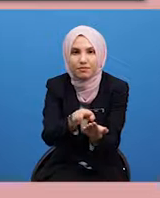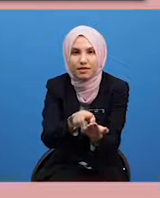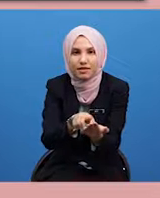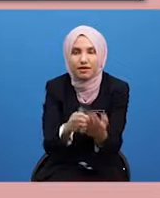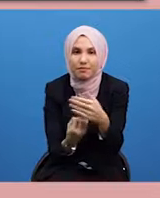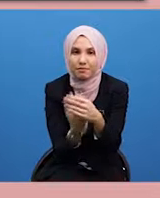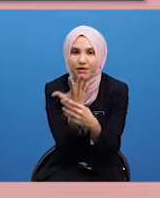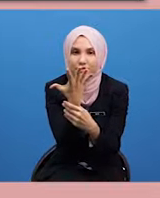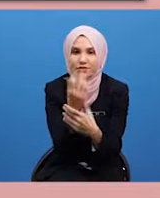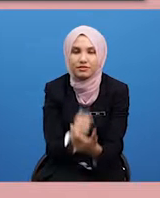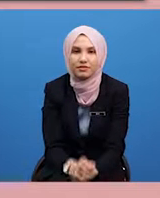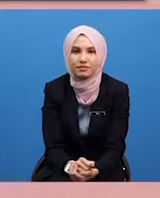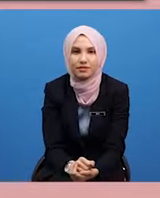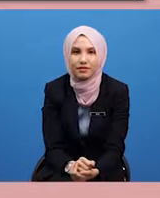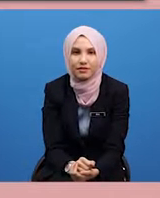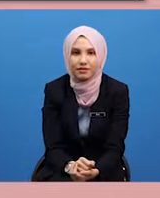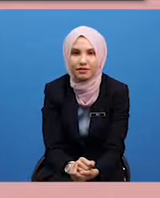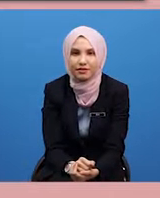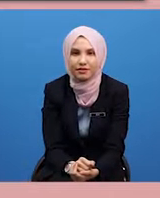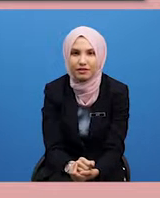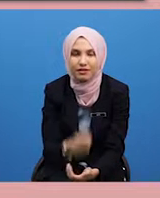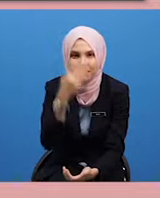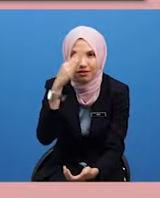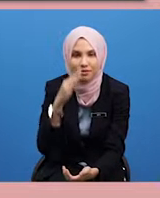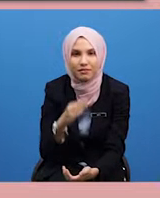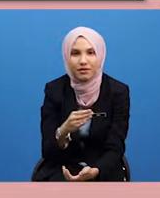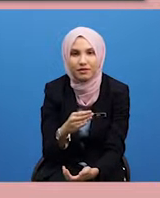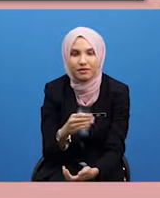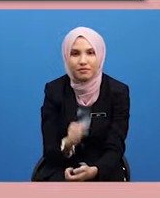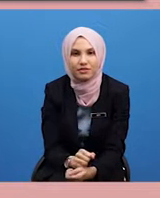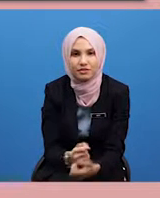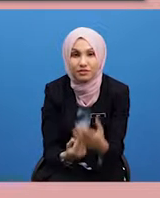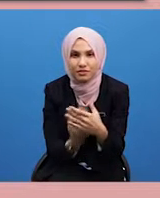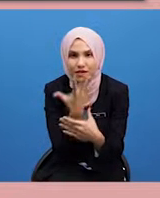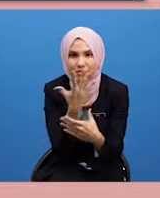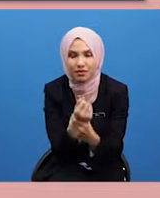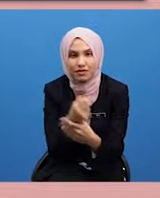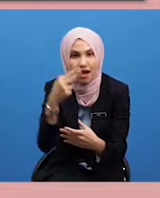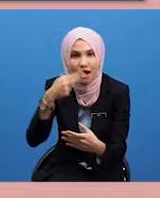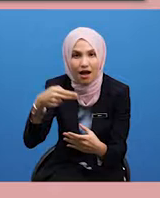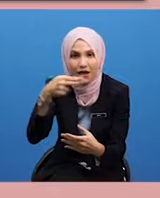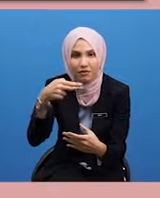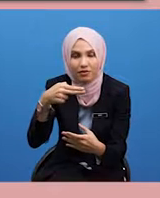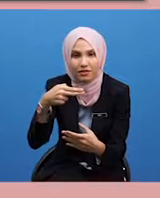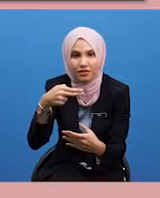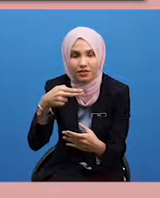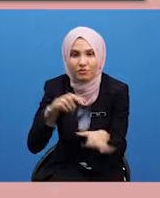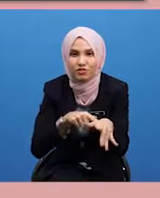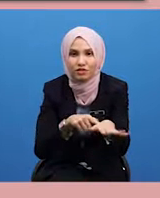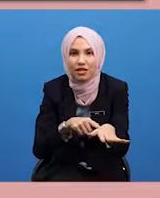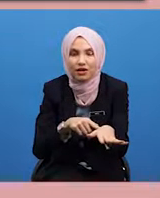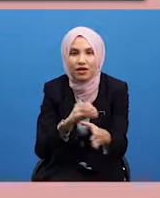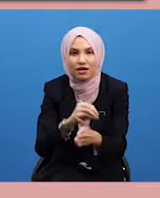ini bercambah. Bagi percambahan jenis hypogeal, pucuk daun